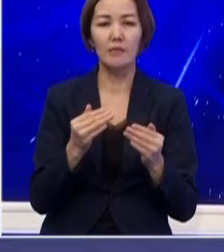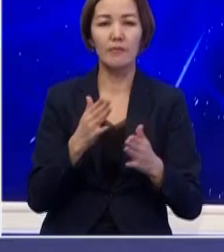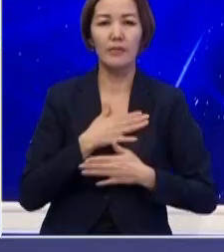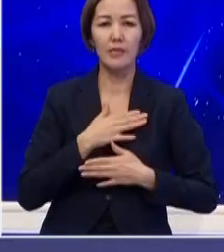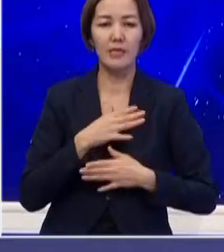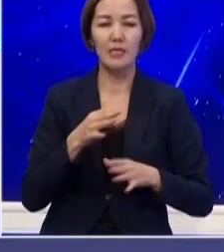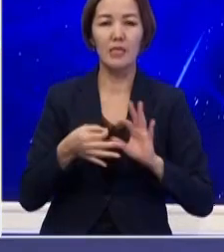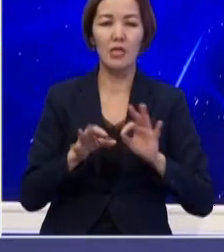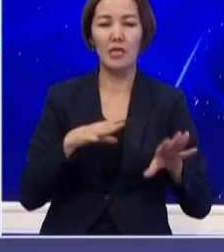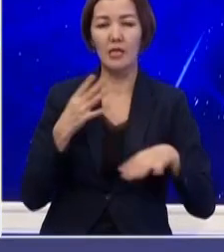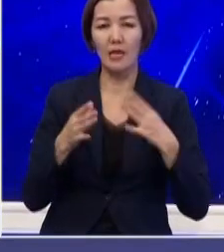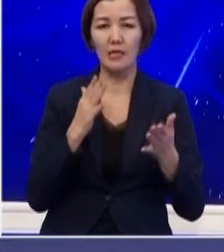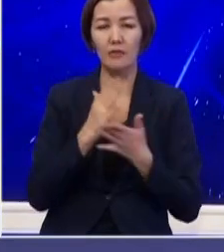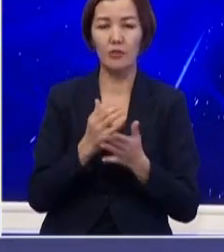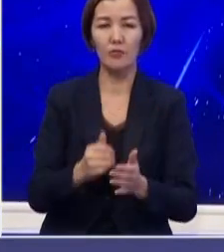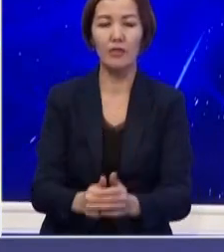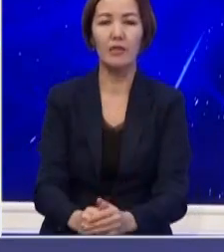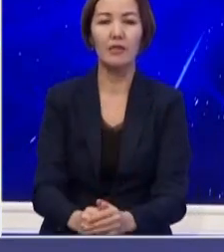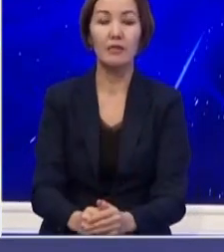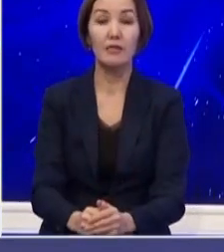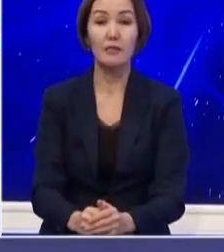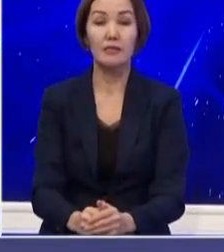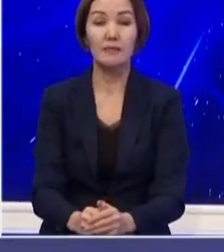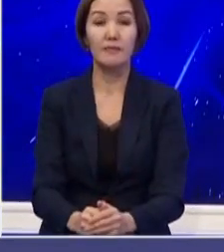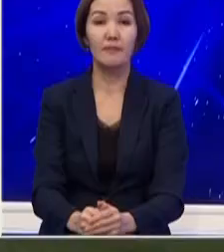кездесуге жерлестеріміз қызу дайындық жүргізіп жатыр.